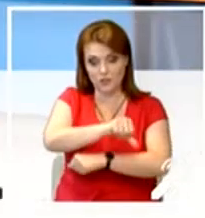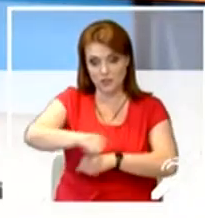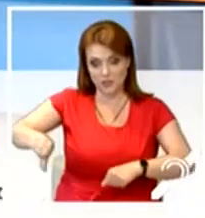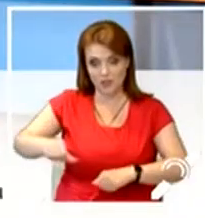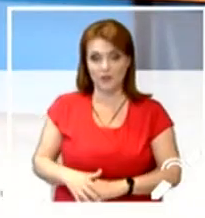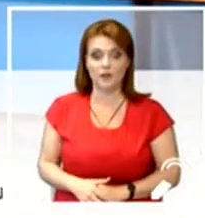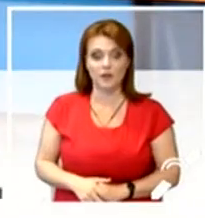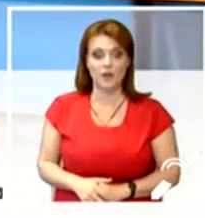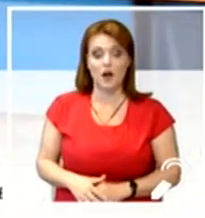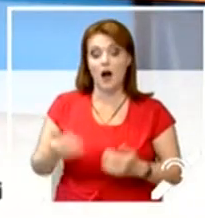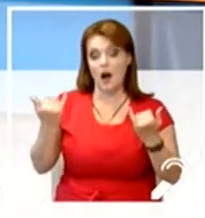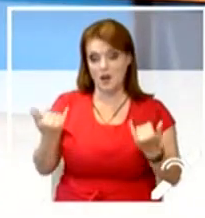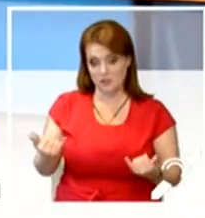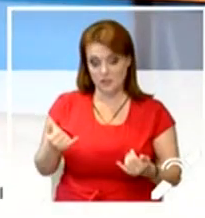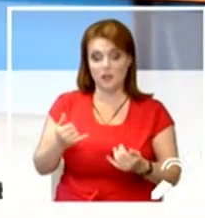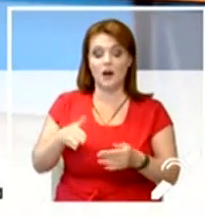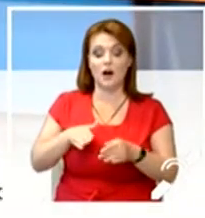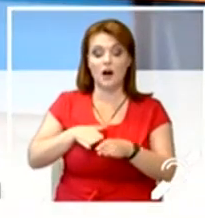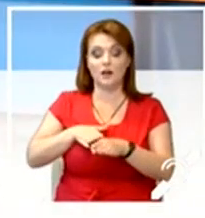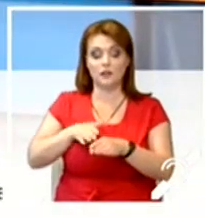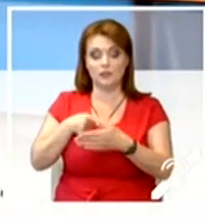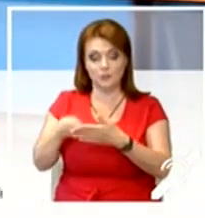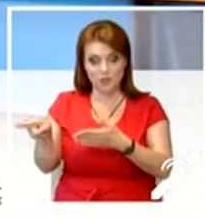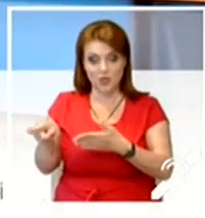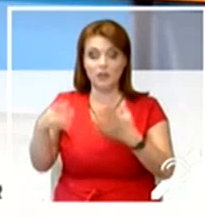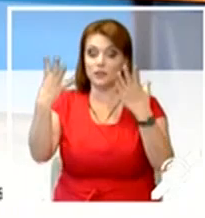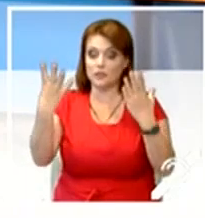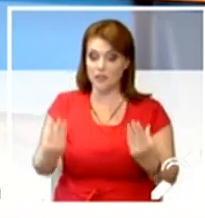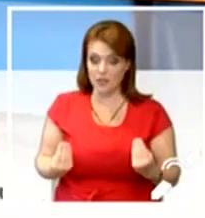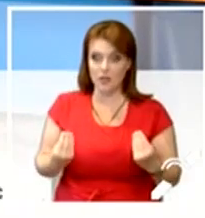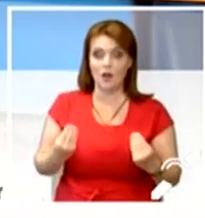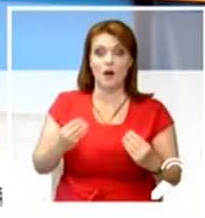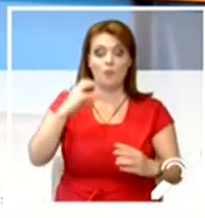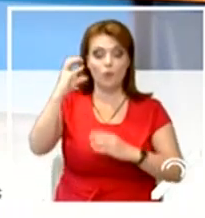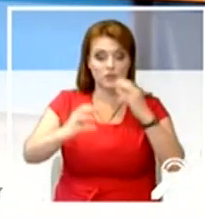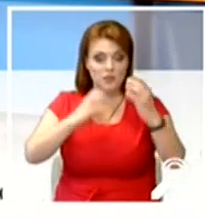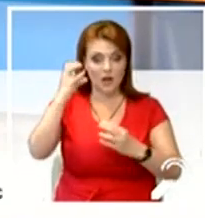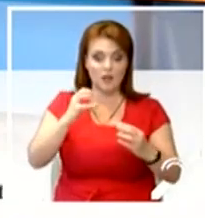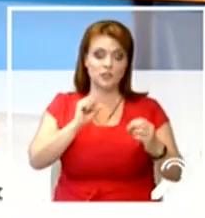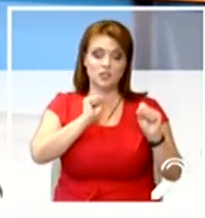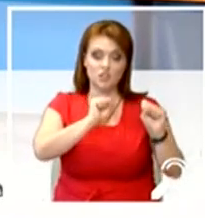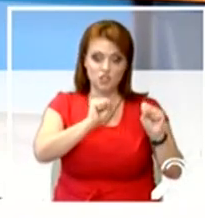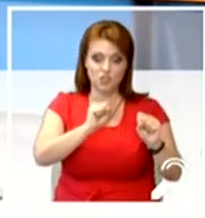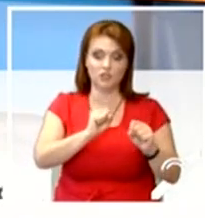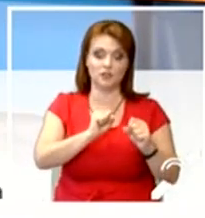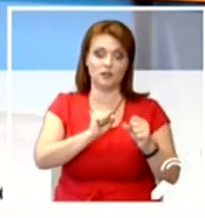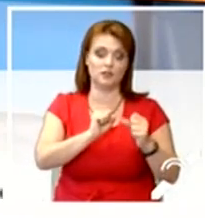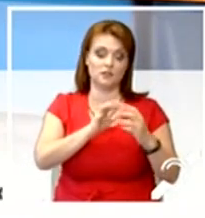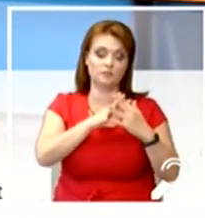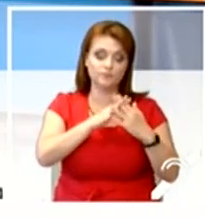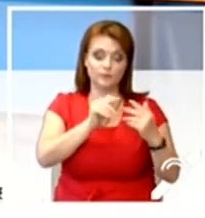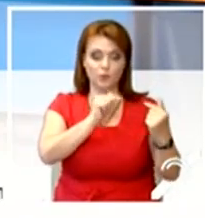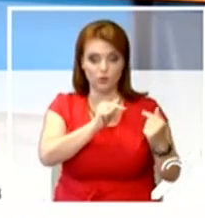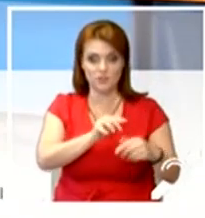Continuăm telejurnalul. Astăzi este marcată Ziua Mondială de Prevenire a Suicidului. În fiecare an, la nivel global, peste